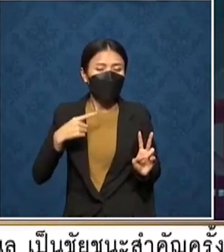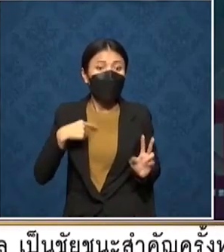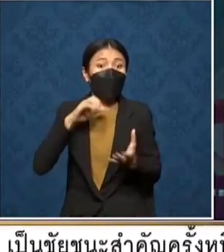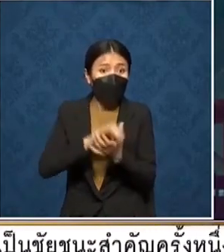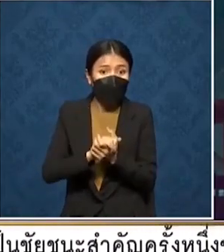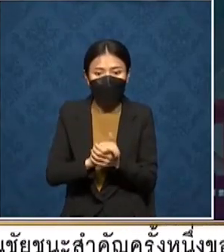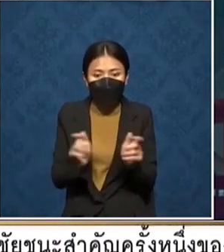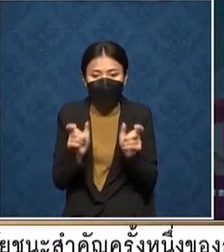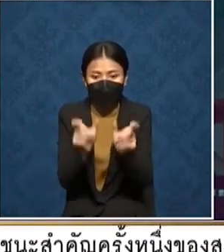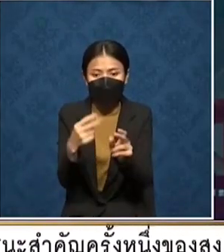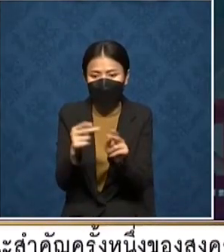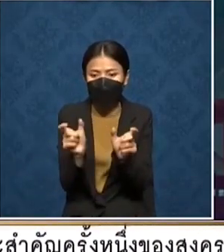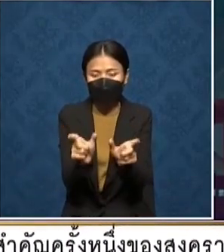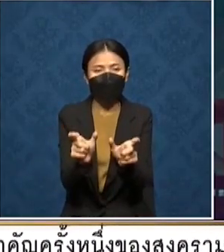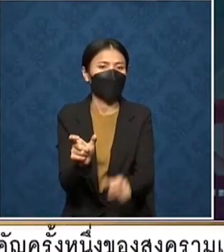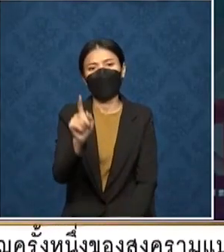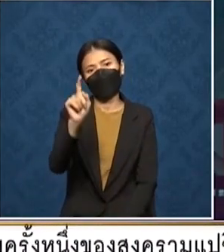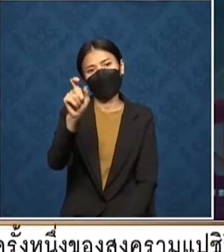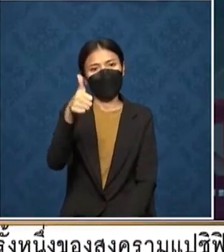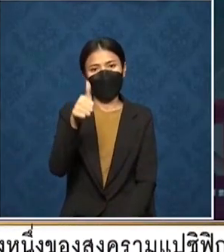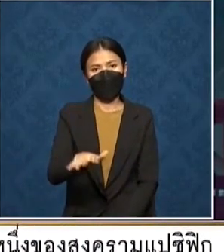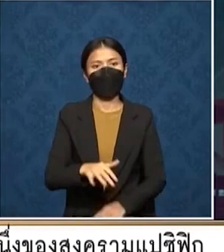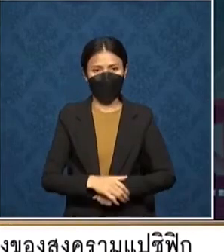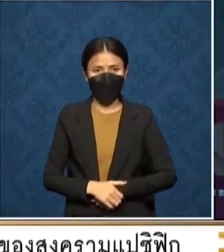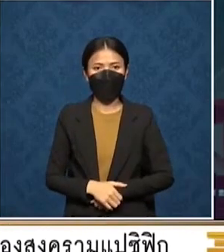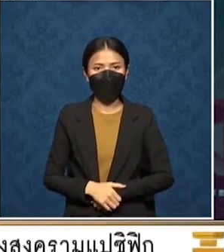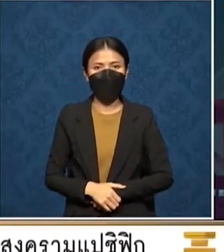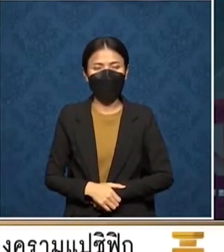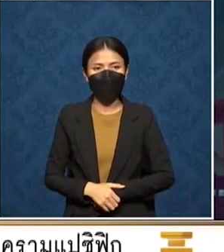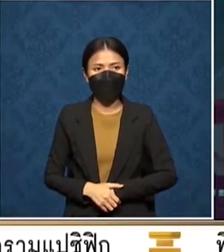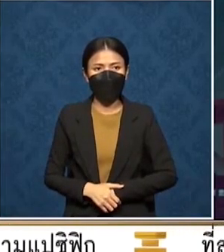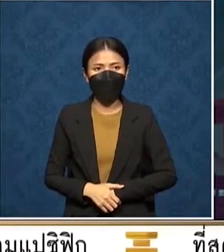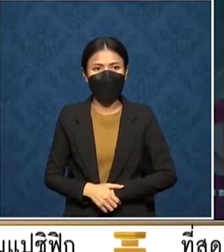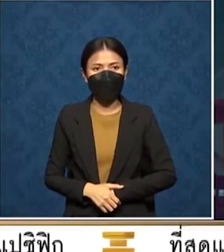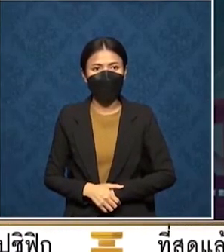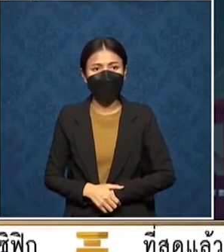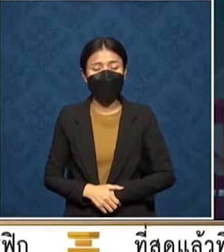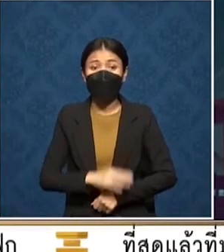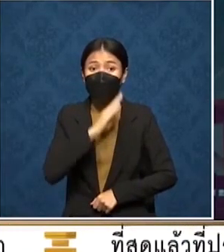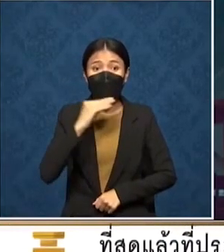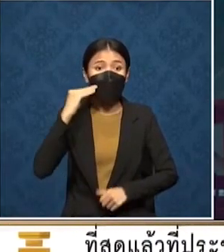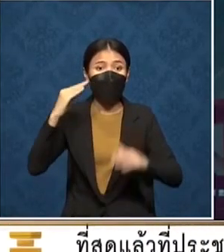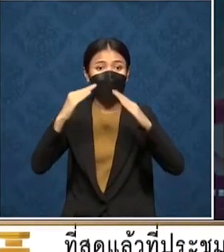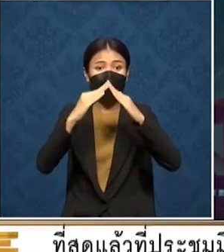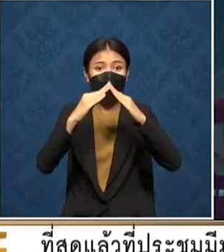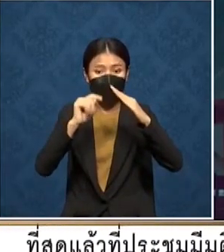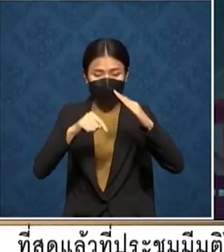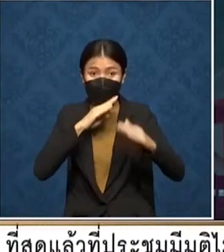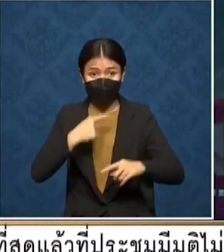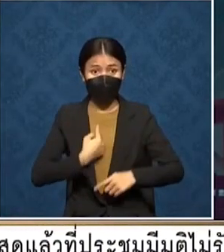ครับ ปรากฏการณ์อย่างนี้โดยเฉพาะข้อที่สามมันจะลามไปถึงตอนอภิปรายไม่ไว้วางใจหรือเปล่